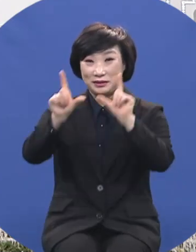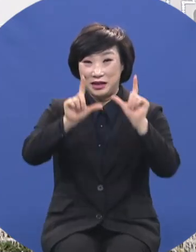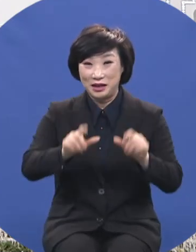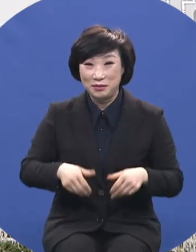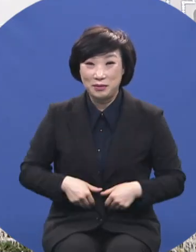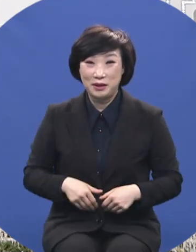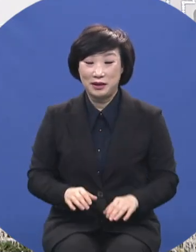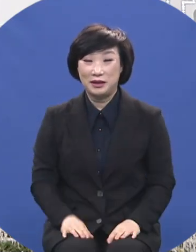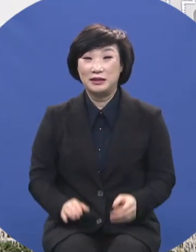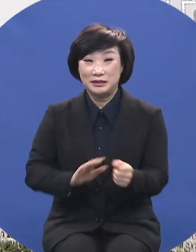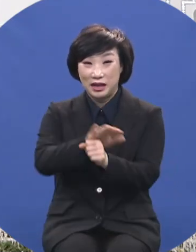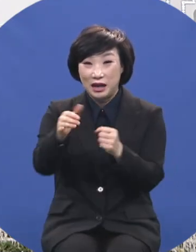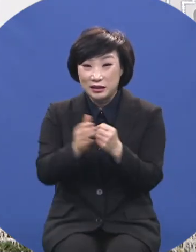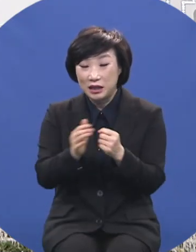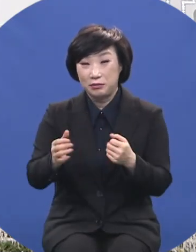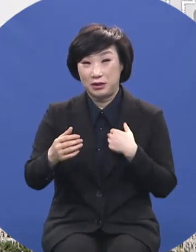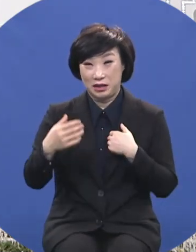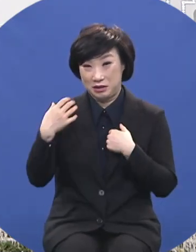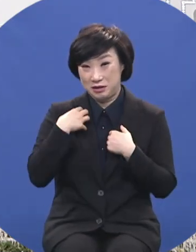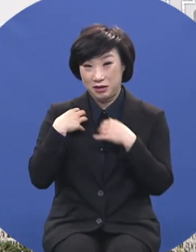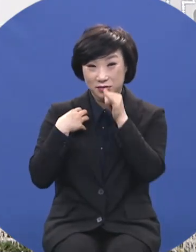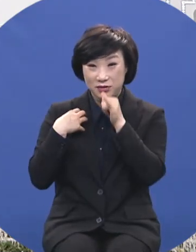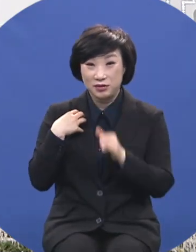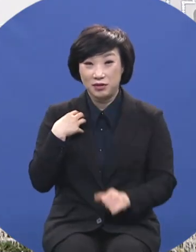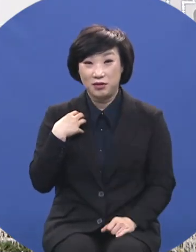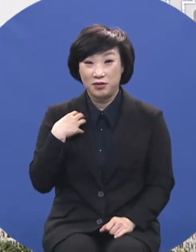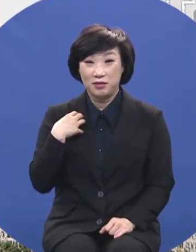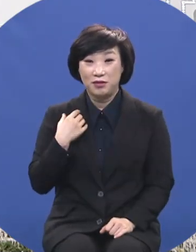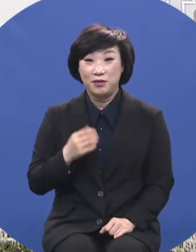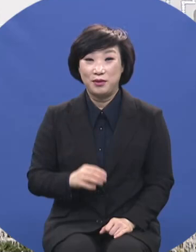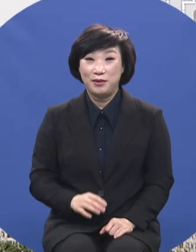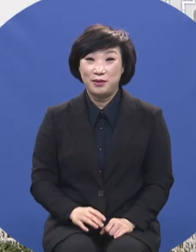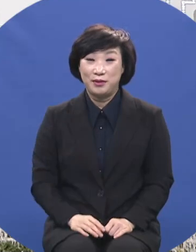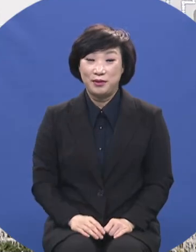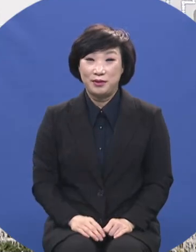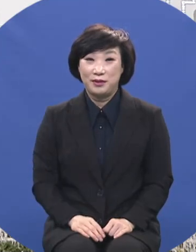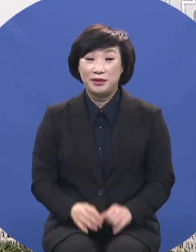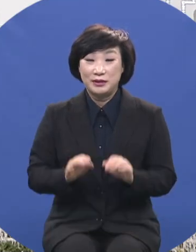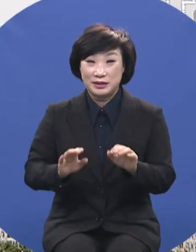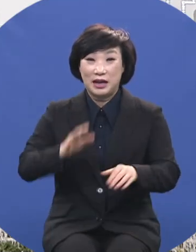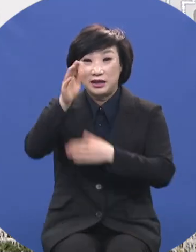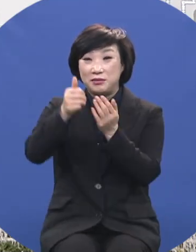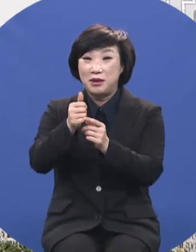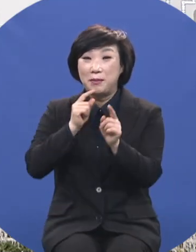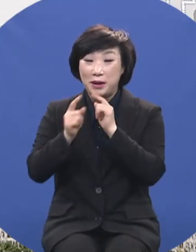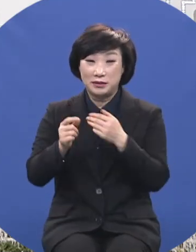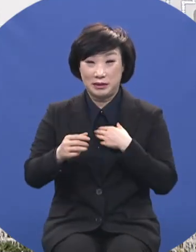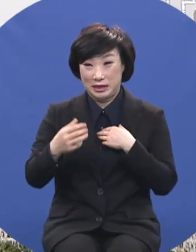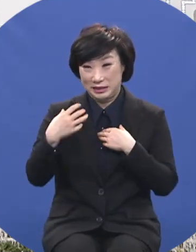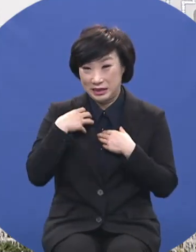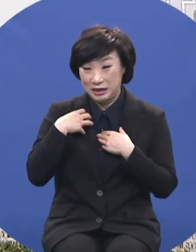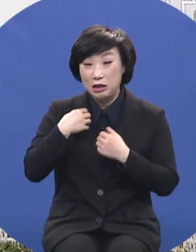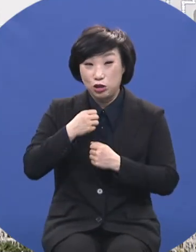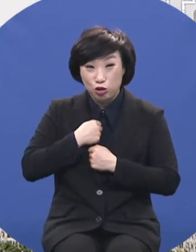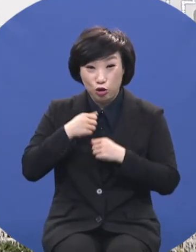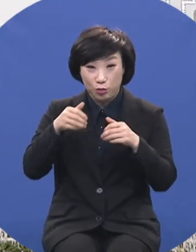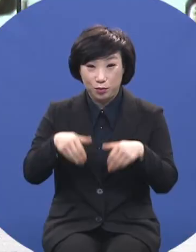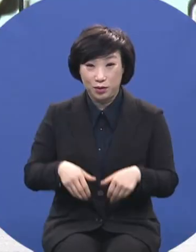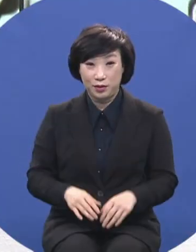거야. 사랑하기 때문에 책임을 짓는 거예요. 그래서 하나님 말씀도 책임을 짓고 지켜야